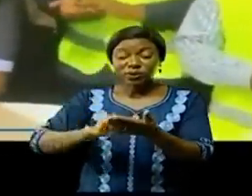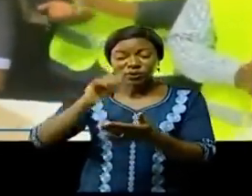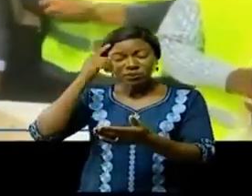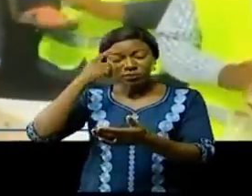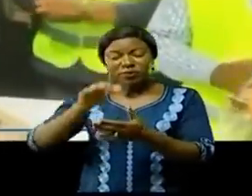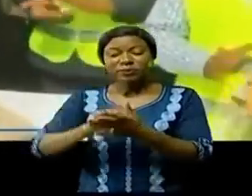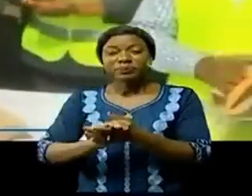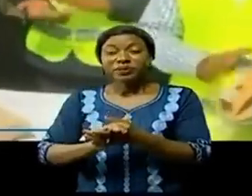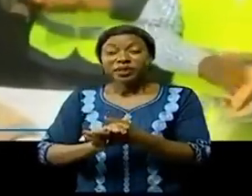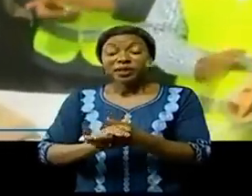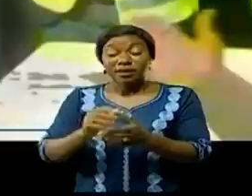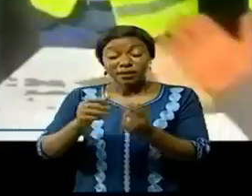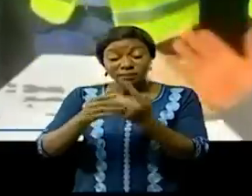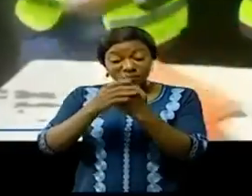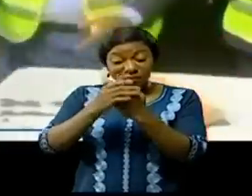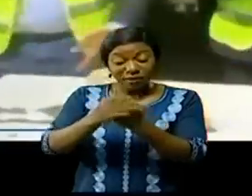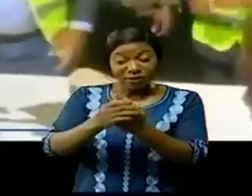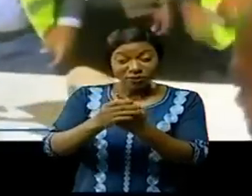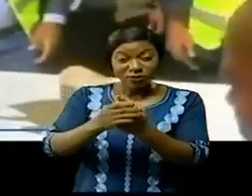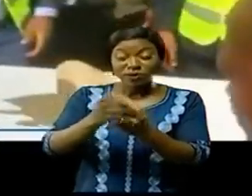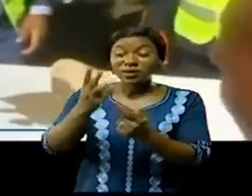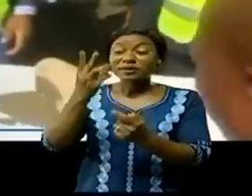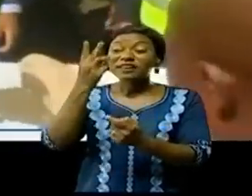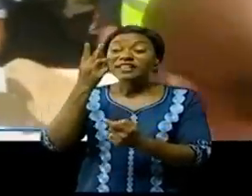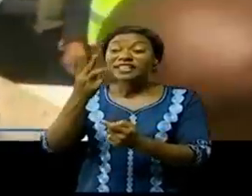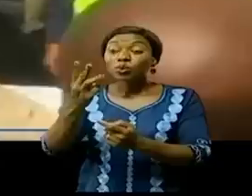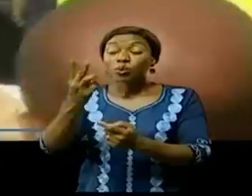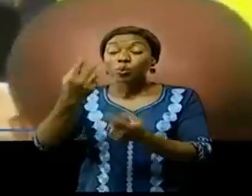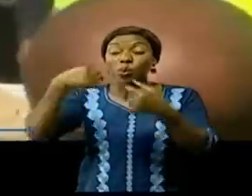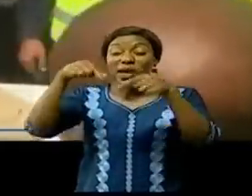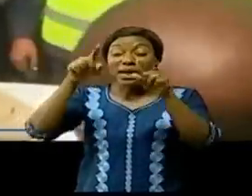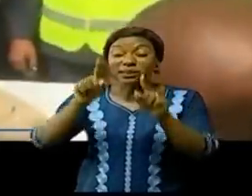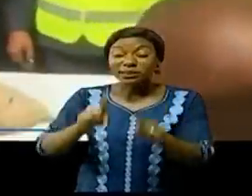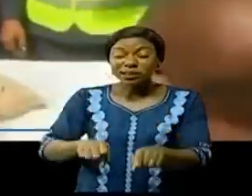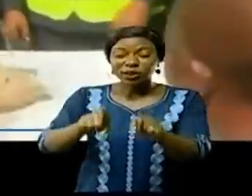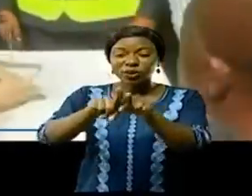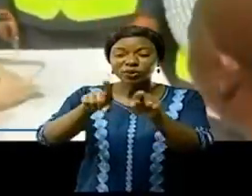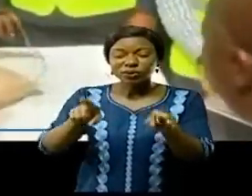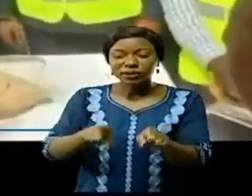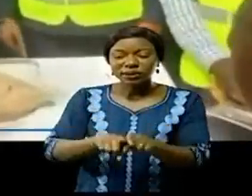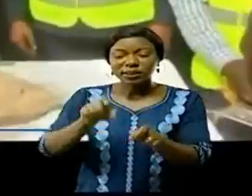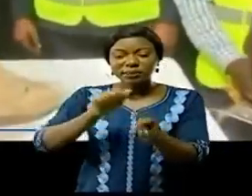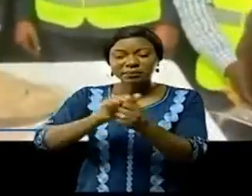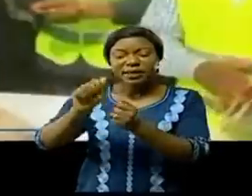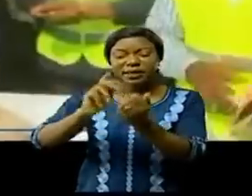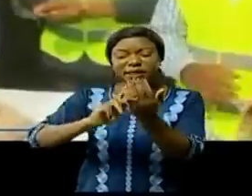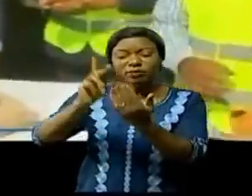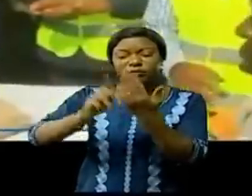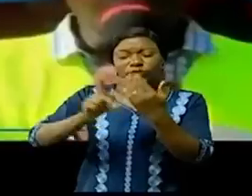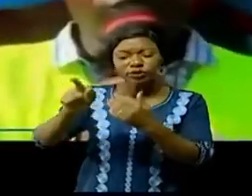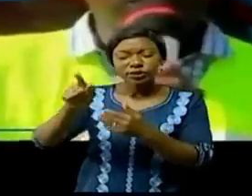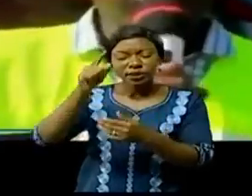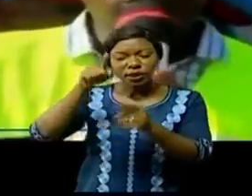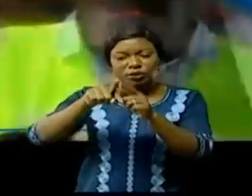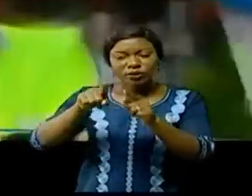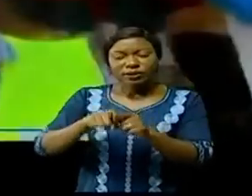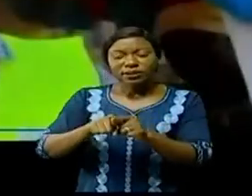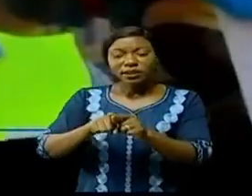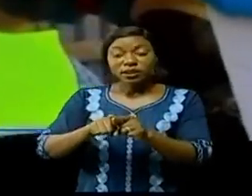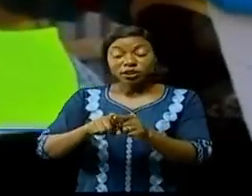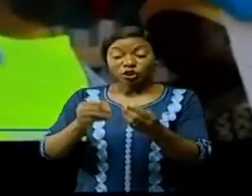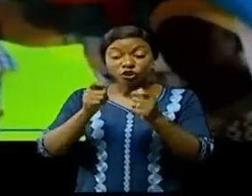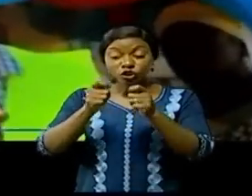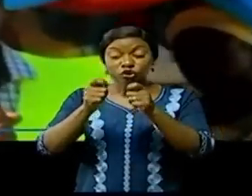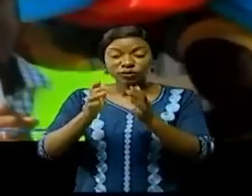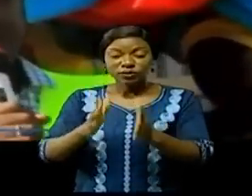sera réalisé sur une période de croisade. Plusieurs ouvrages seront réalisé par ces projets, précisent les représentants de ces sociétés. Ça sera la